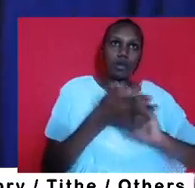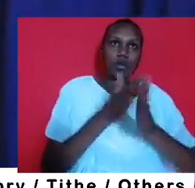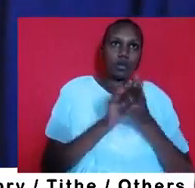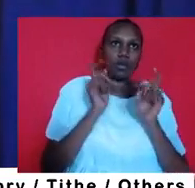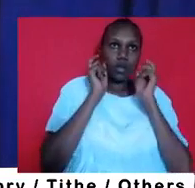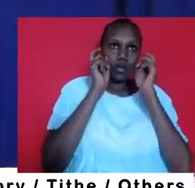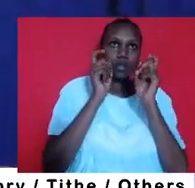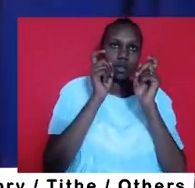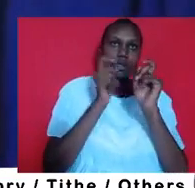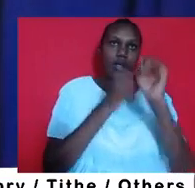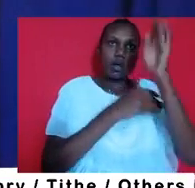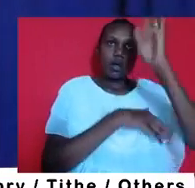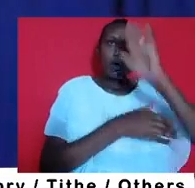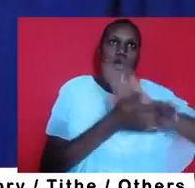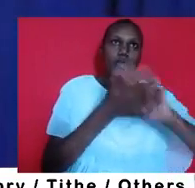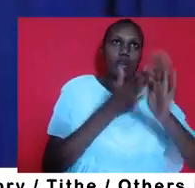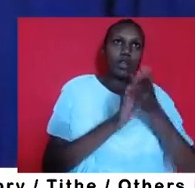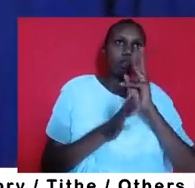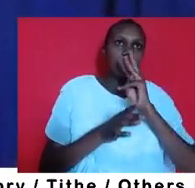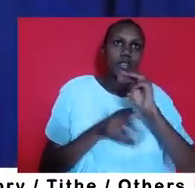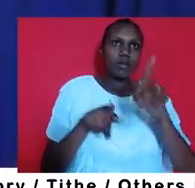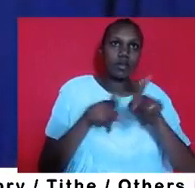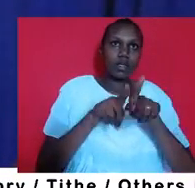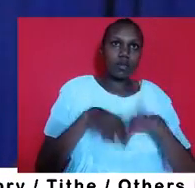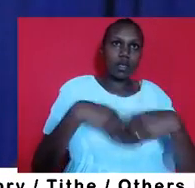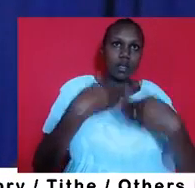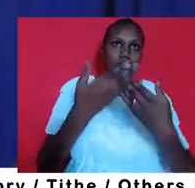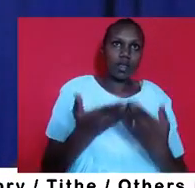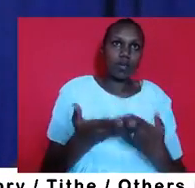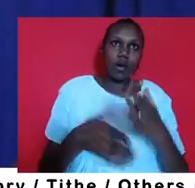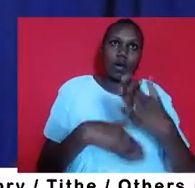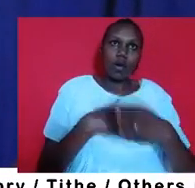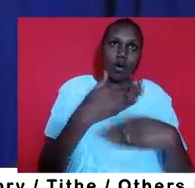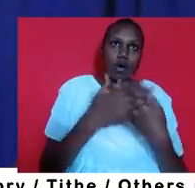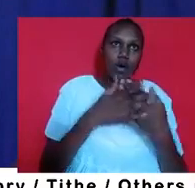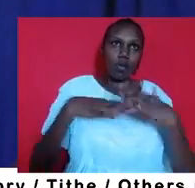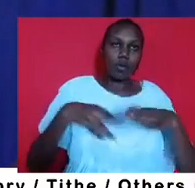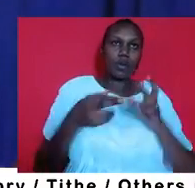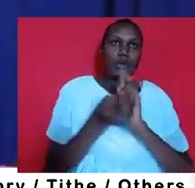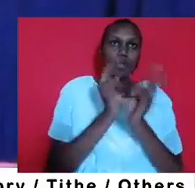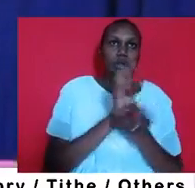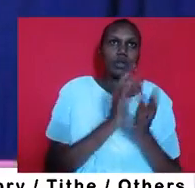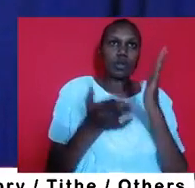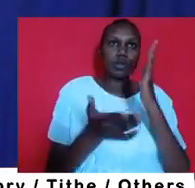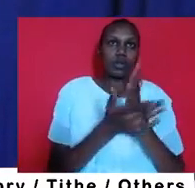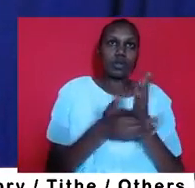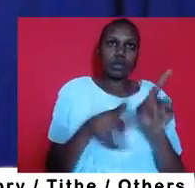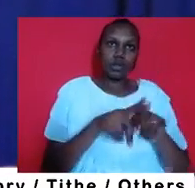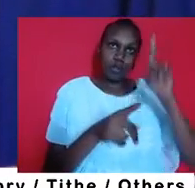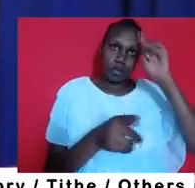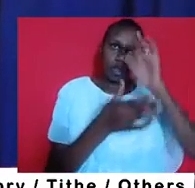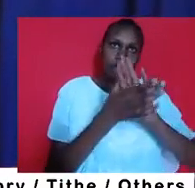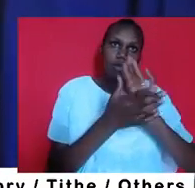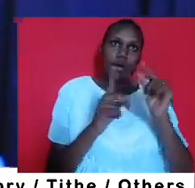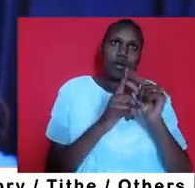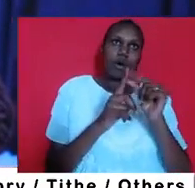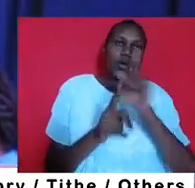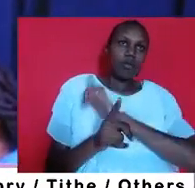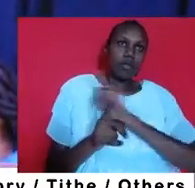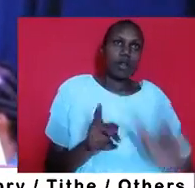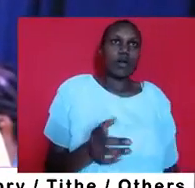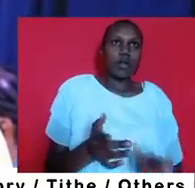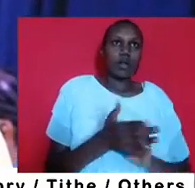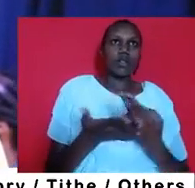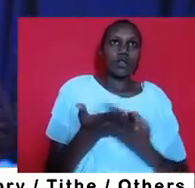zao. Yeye huwasemehe na kuwagofiri wote watubuo kwa kweli na kuyamini injili yake